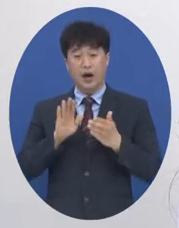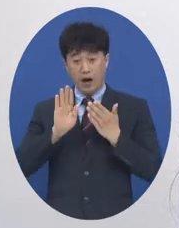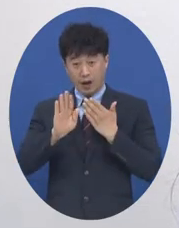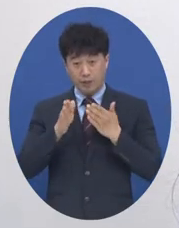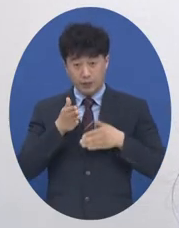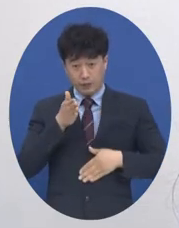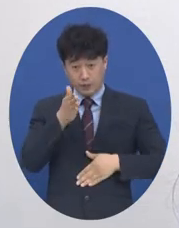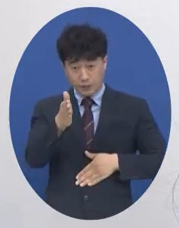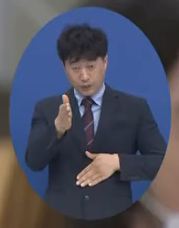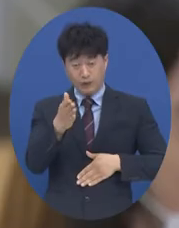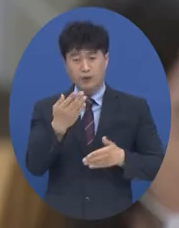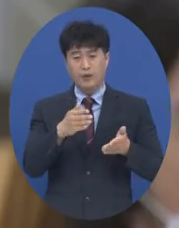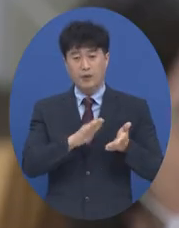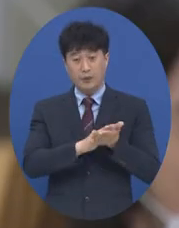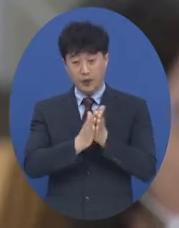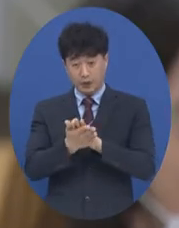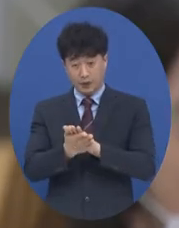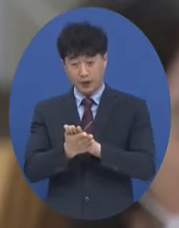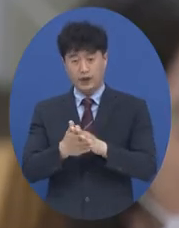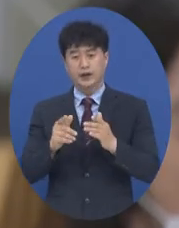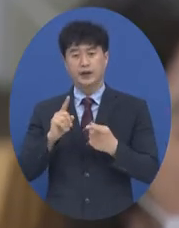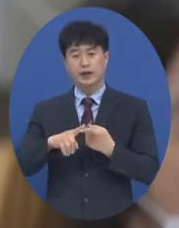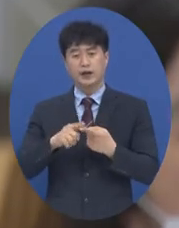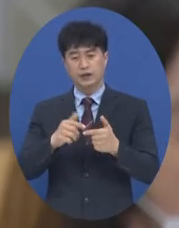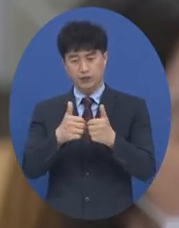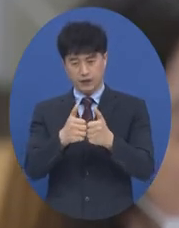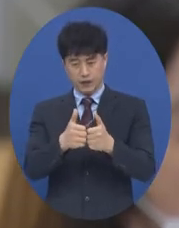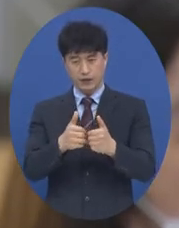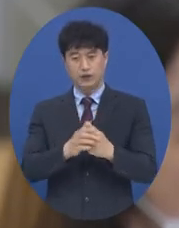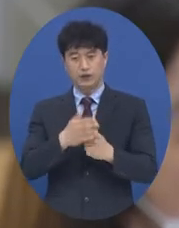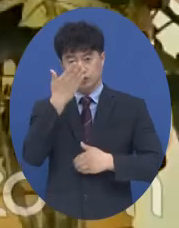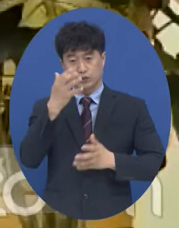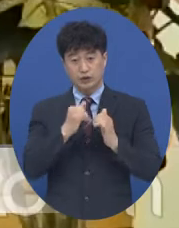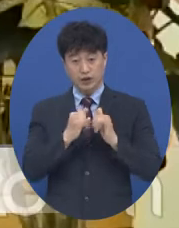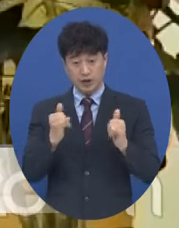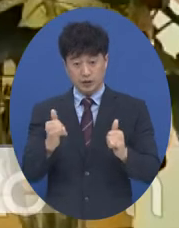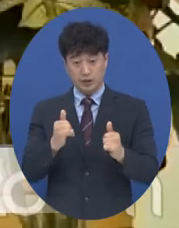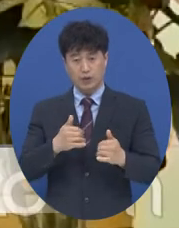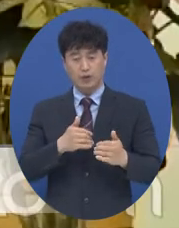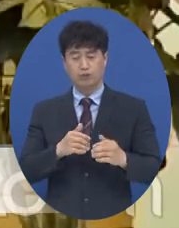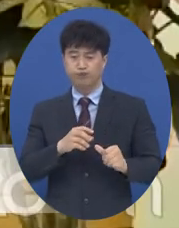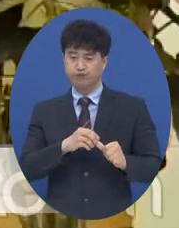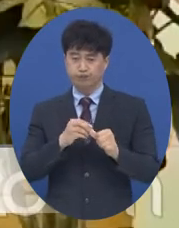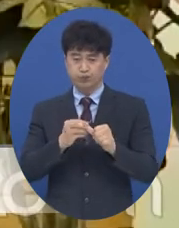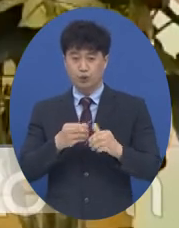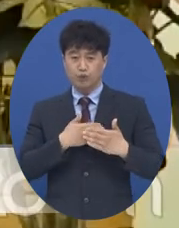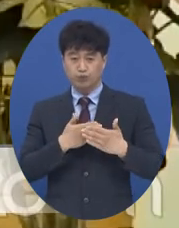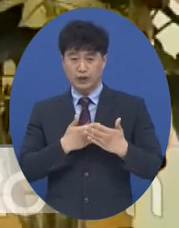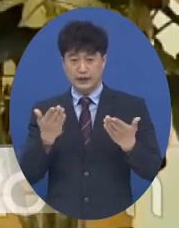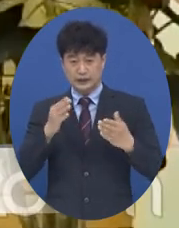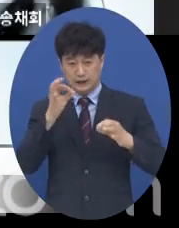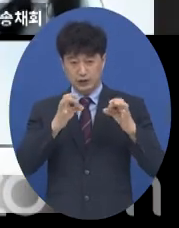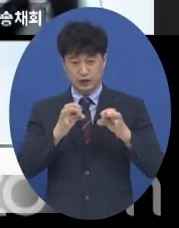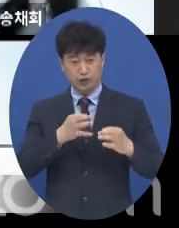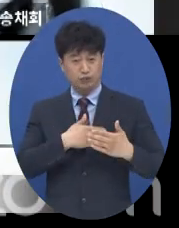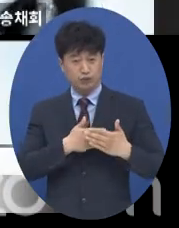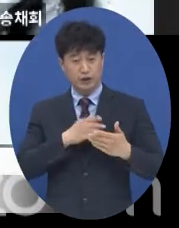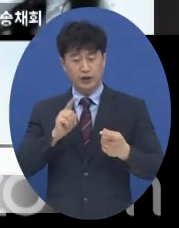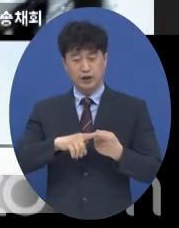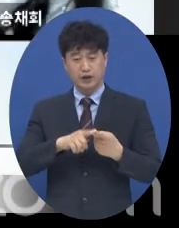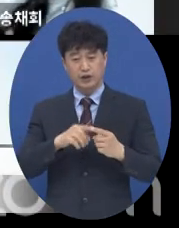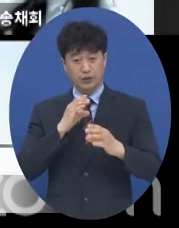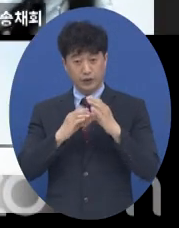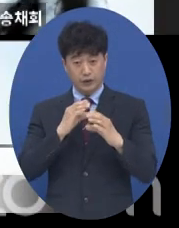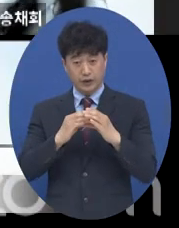향후 진로 설정을 위한 기관으로 전환하는 방안 등에 대한 논의가 이뤄졌고, 청년층의 고용 불안과 구직 불안 극복 방안에